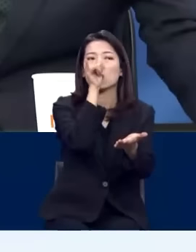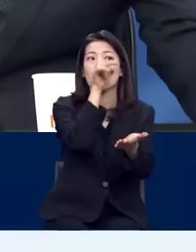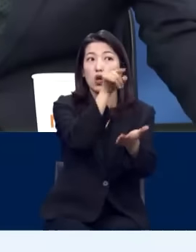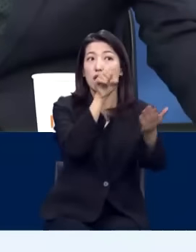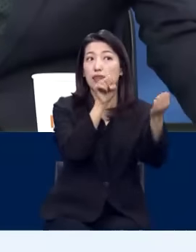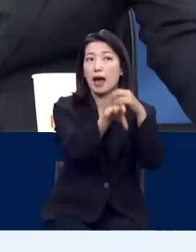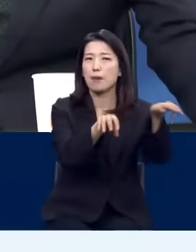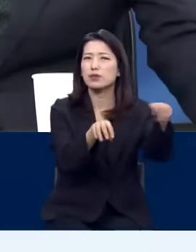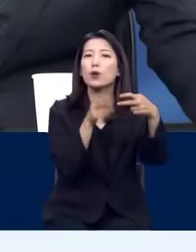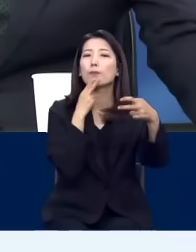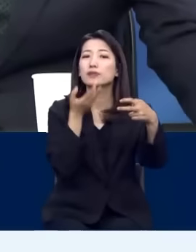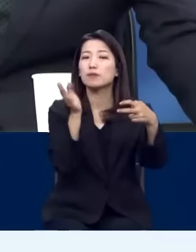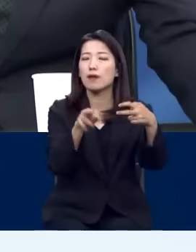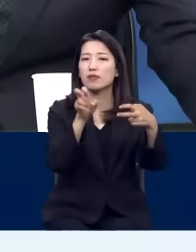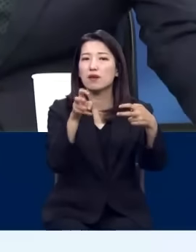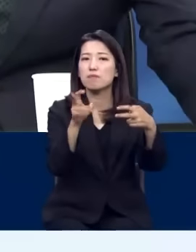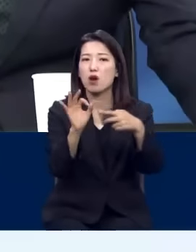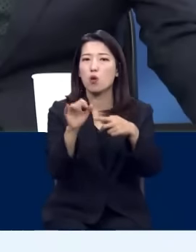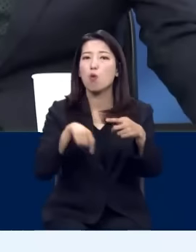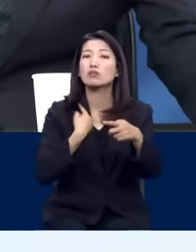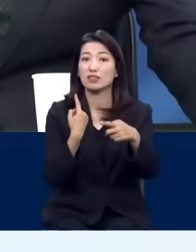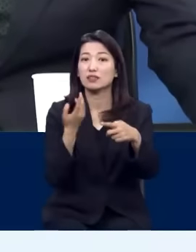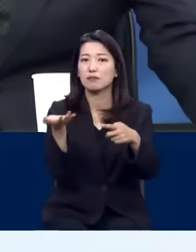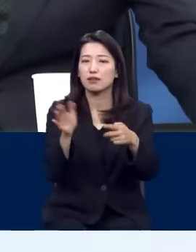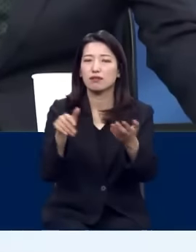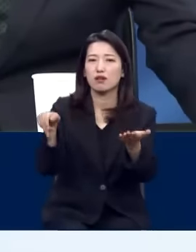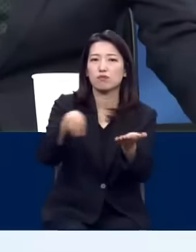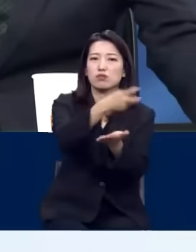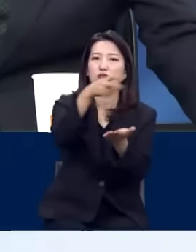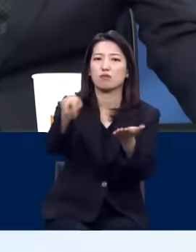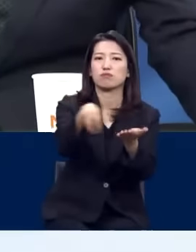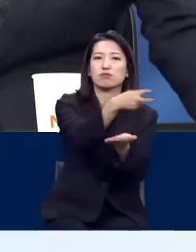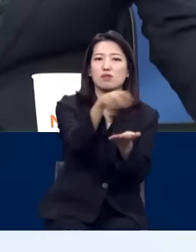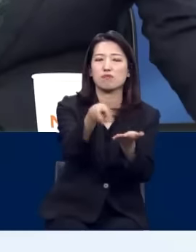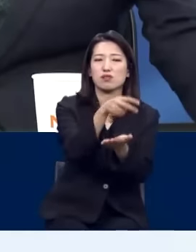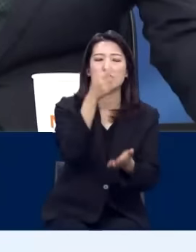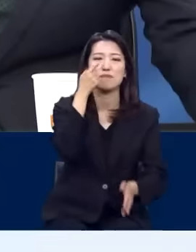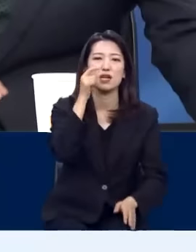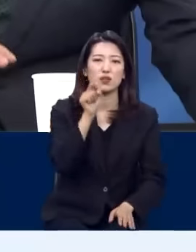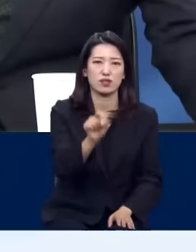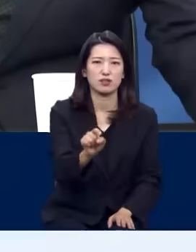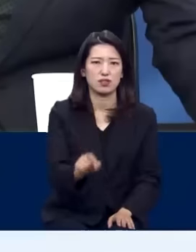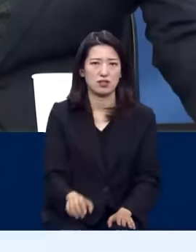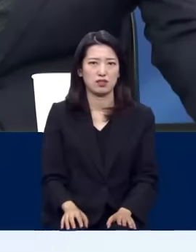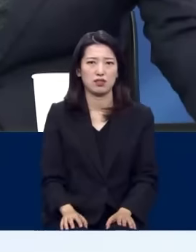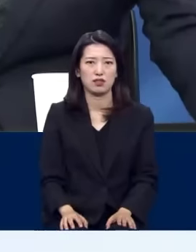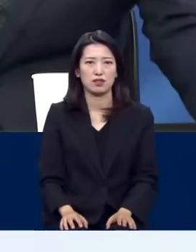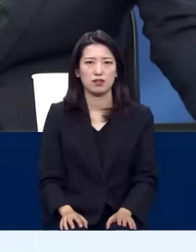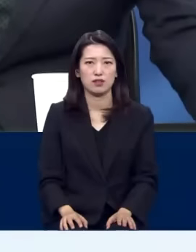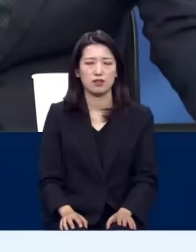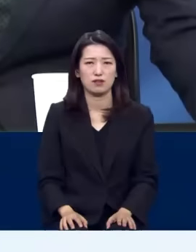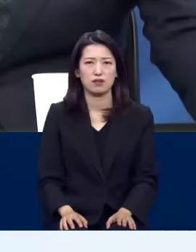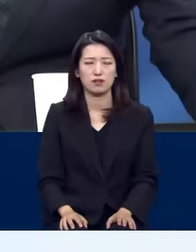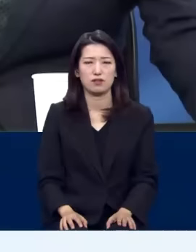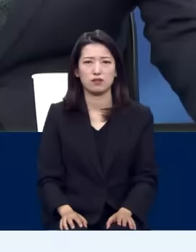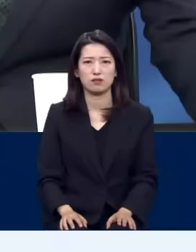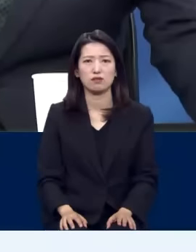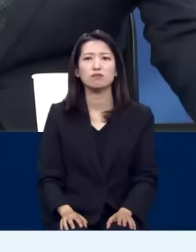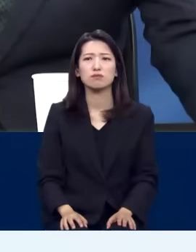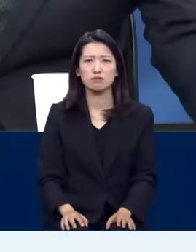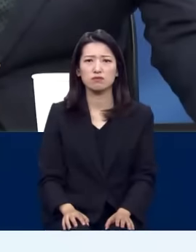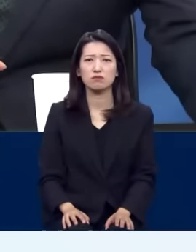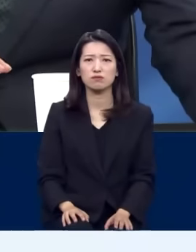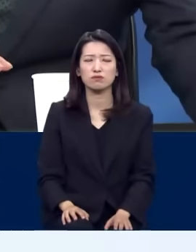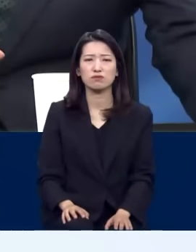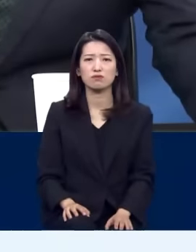그니까 지금 말씀하신 것처럼 이게 이제 정치 자금법 위반이기 합니다만음 어쨌든 국정 개입 공천 개입 의욕적으로